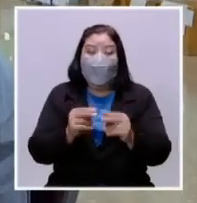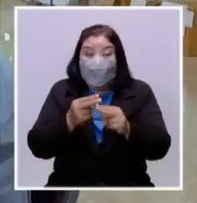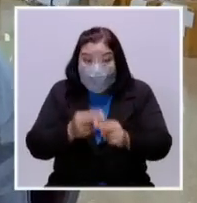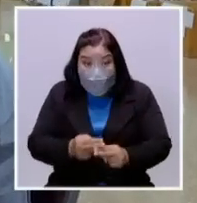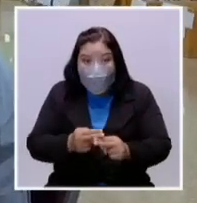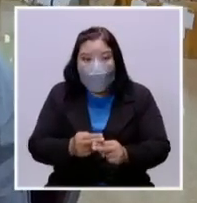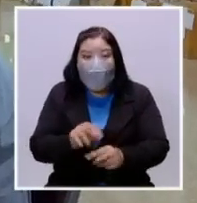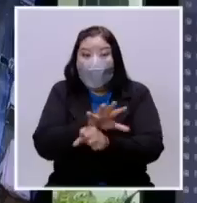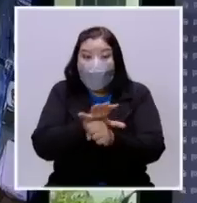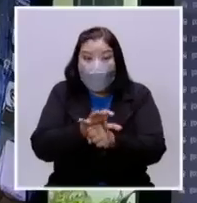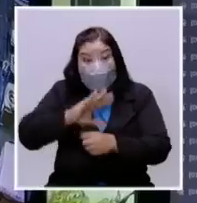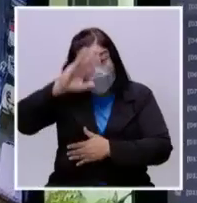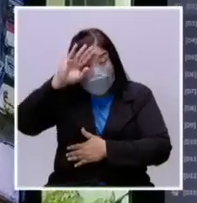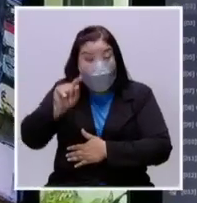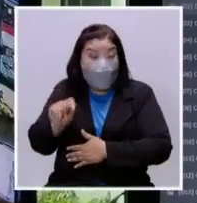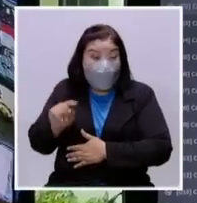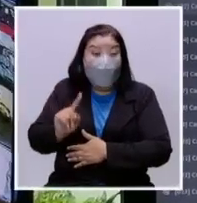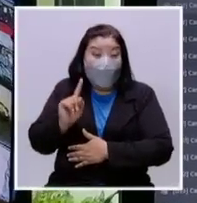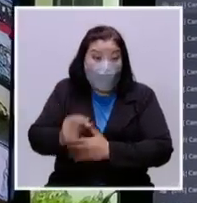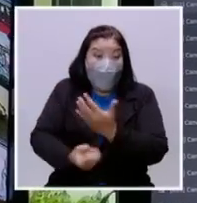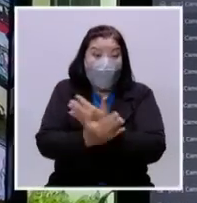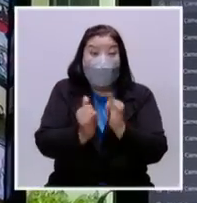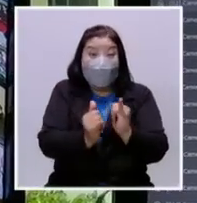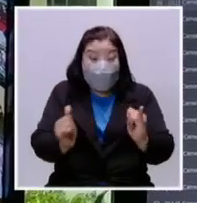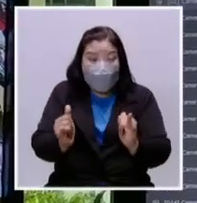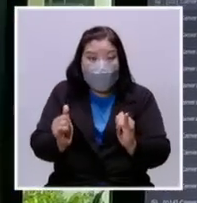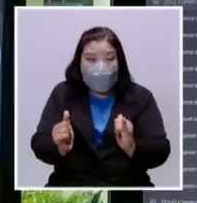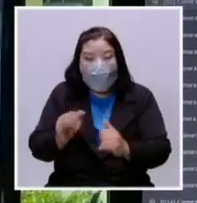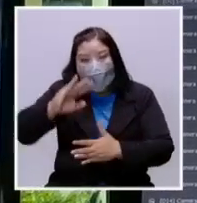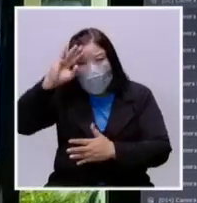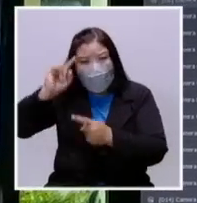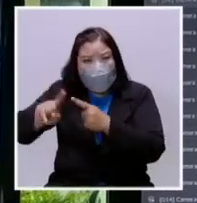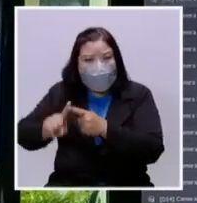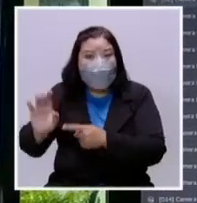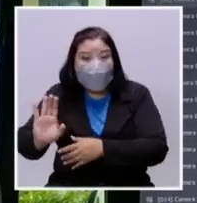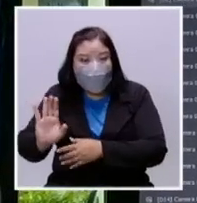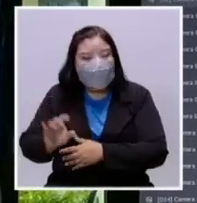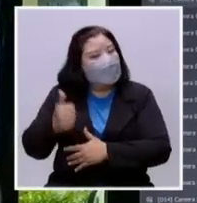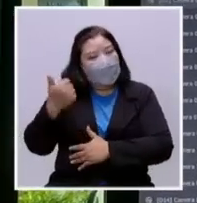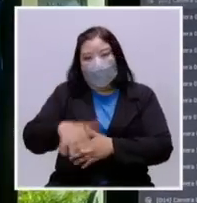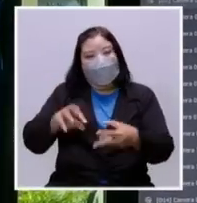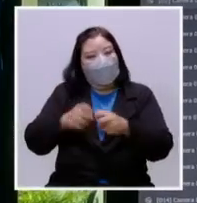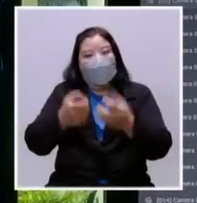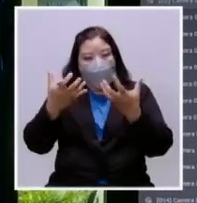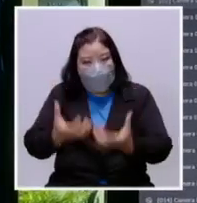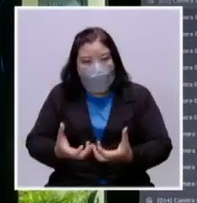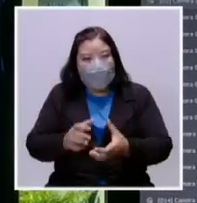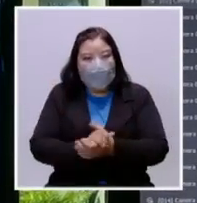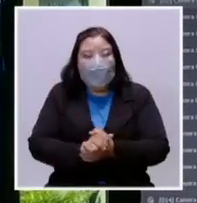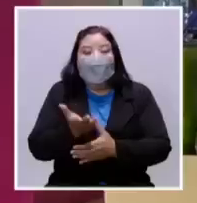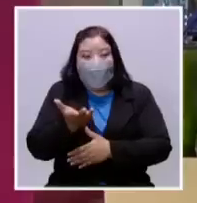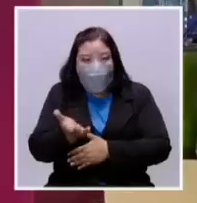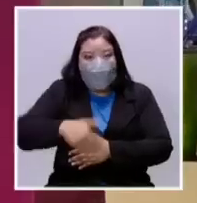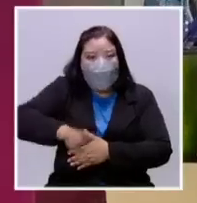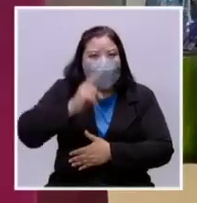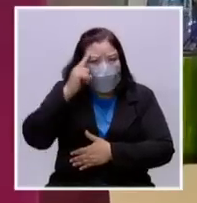ควิดเป็นโรคฉุกเฉินได้เข้าถึงการรักษาเหนือกว่าโรคอื่นจะทำให้ระบบสาธารณสุขมีปัญหาจึงขอให้ประชาช